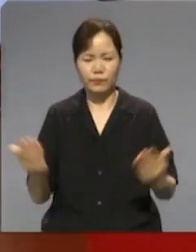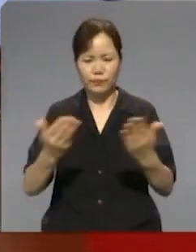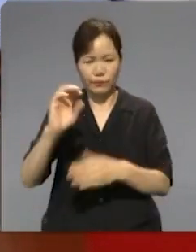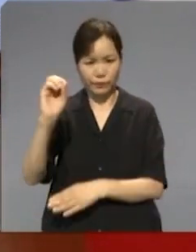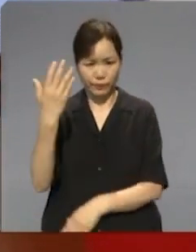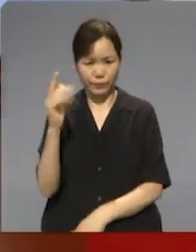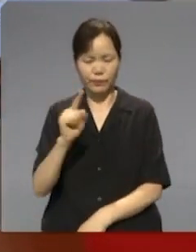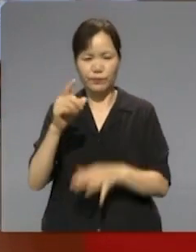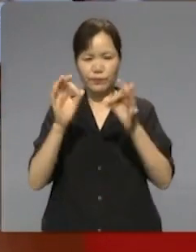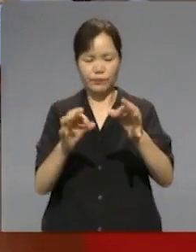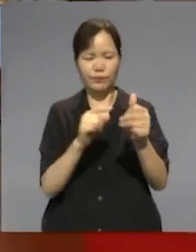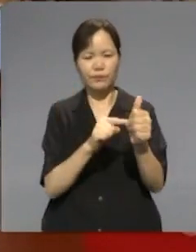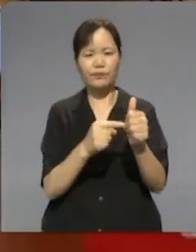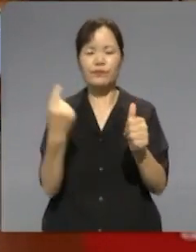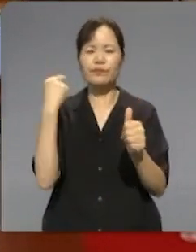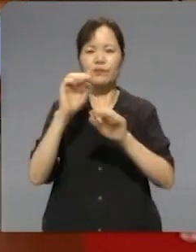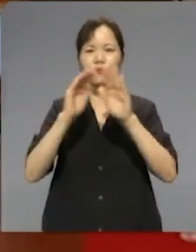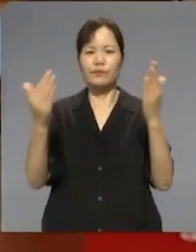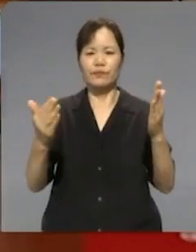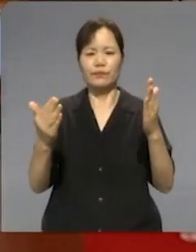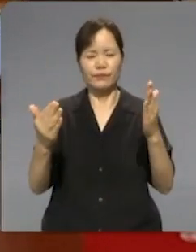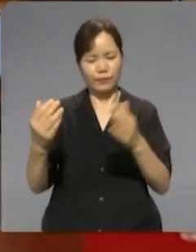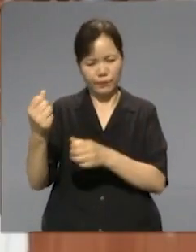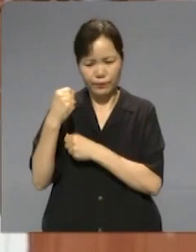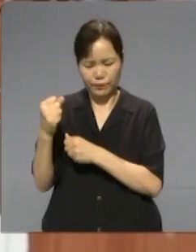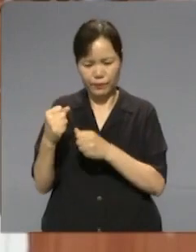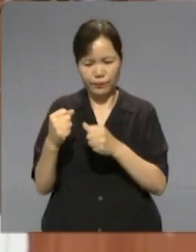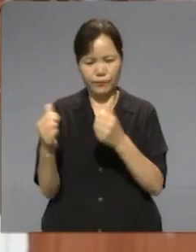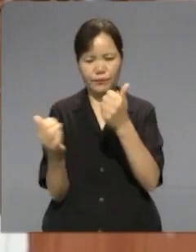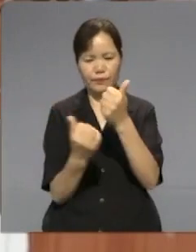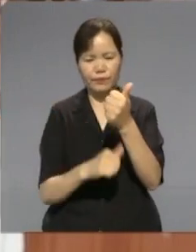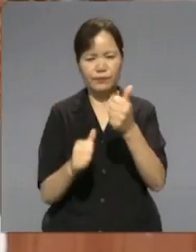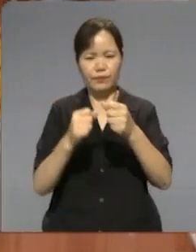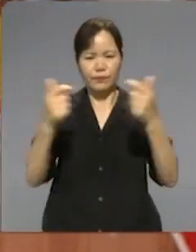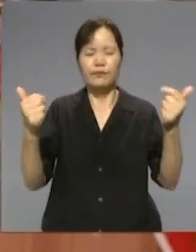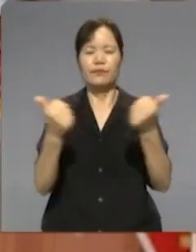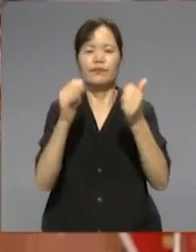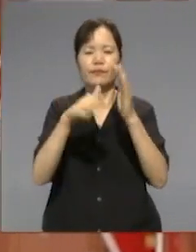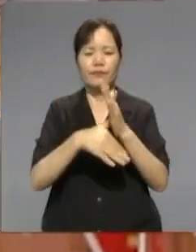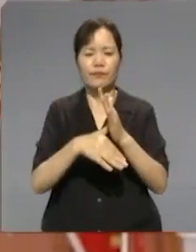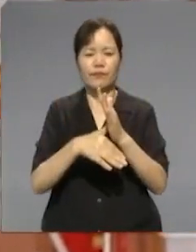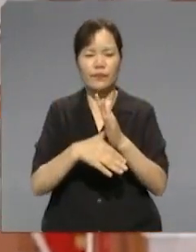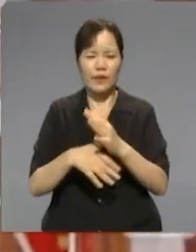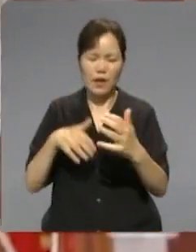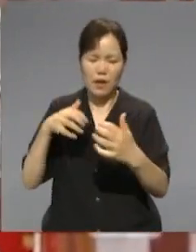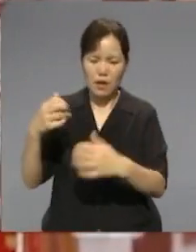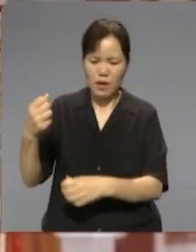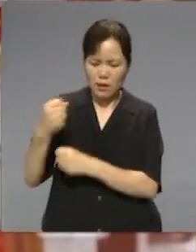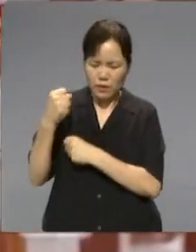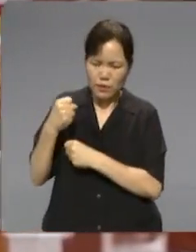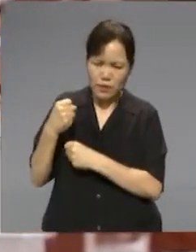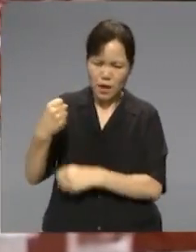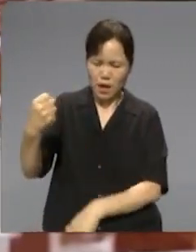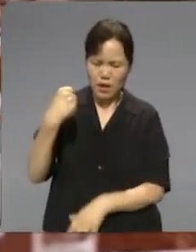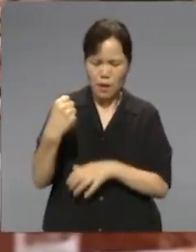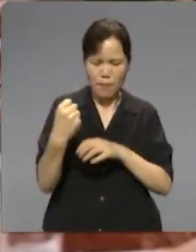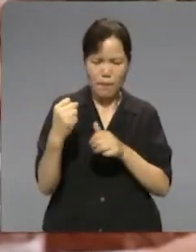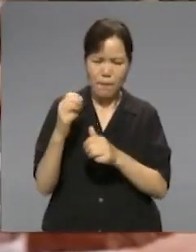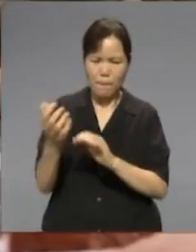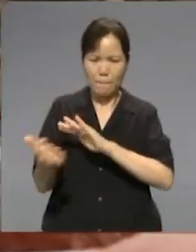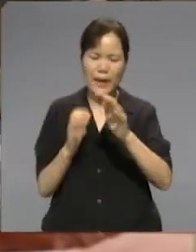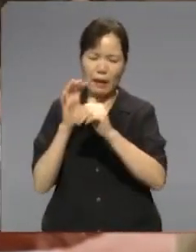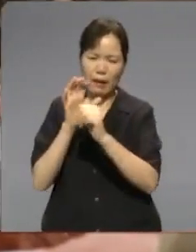노동신문은 김 위원장이 어제 열린 당 중앙군사위 확대회의에서 적 군사력 사용을 사전 제압하는 내용에